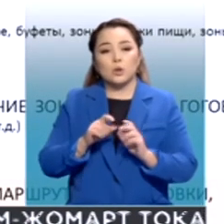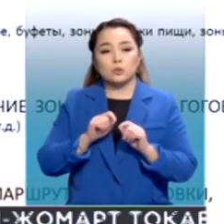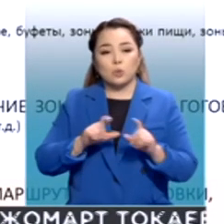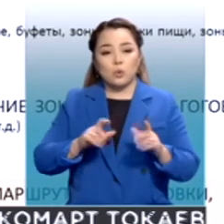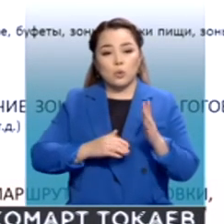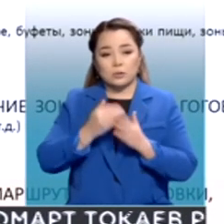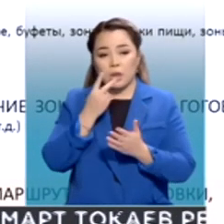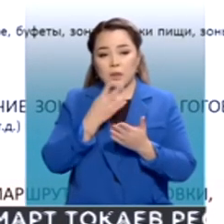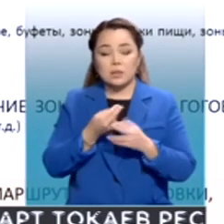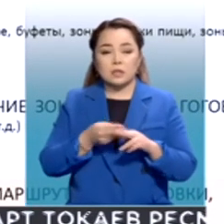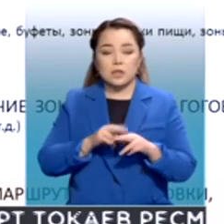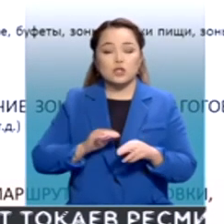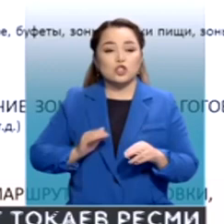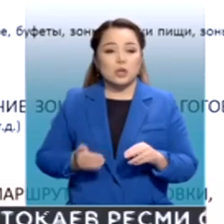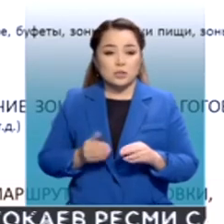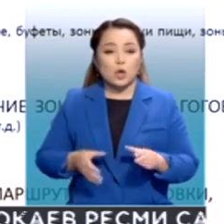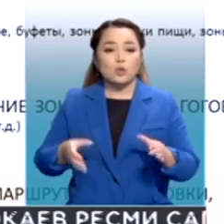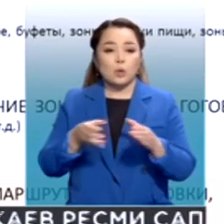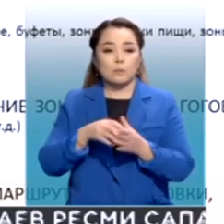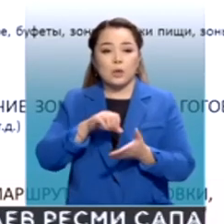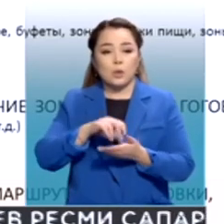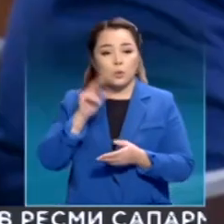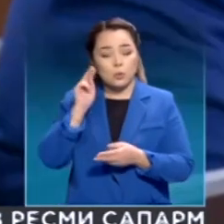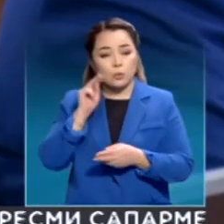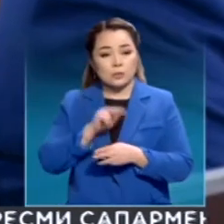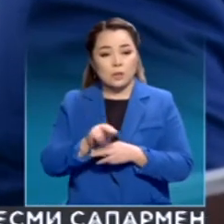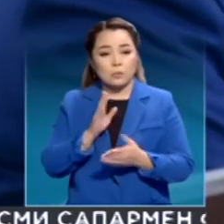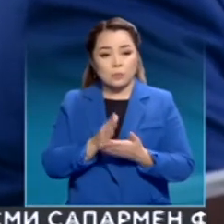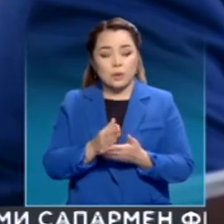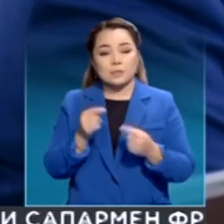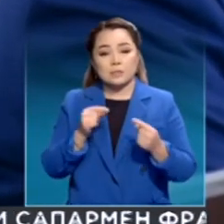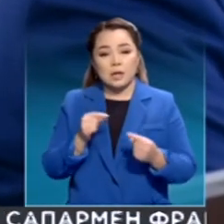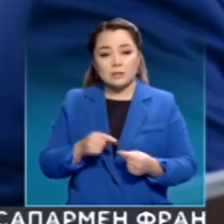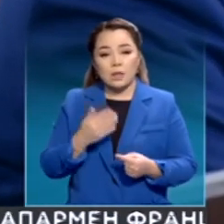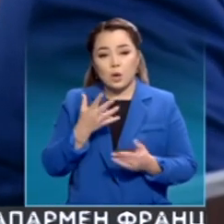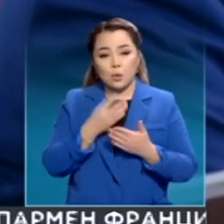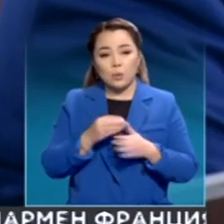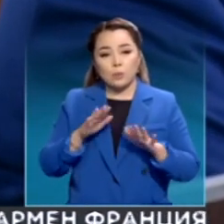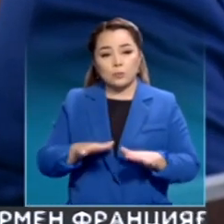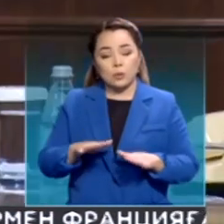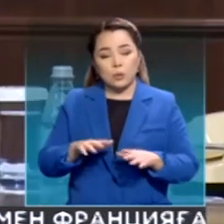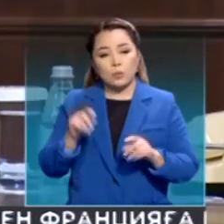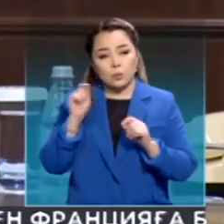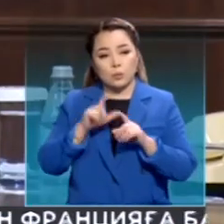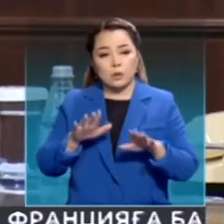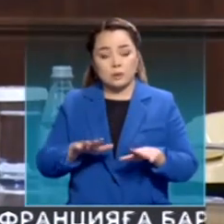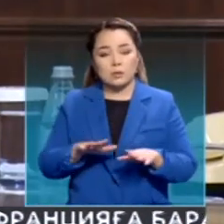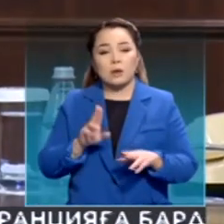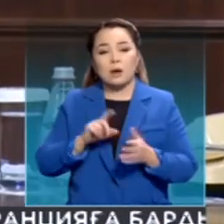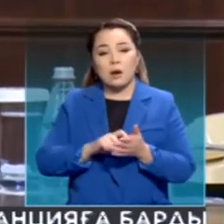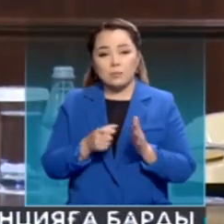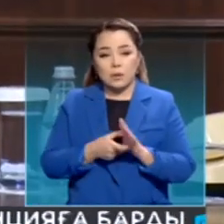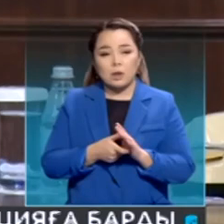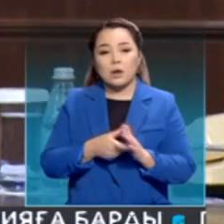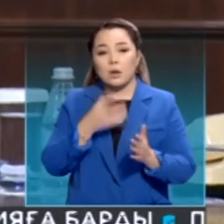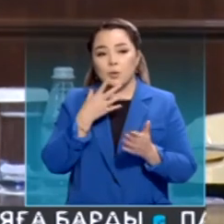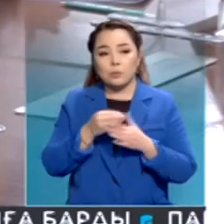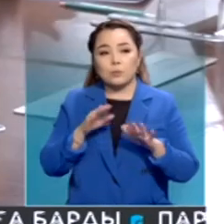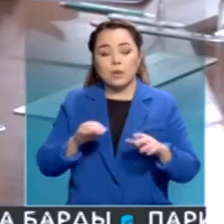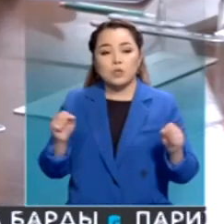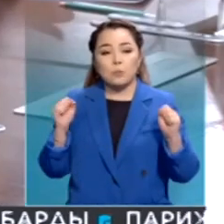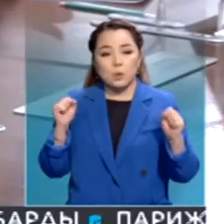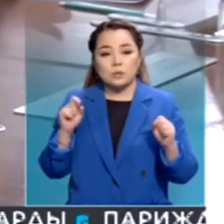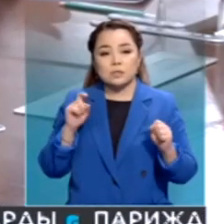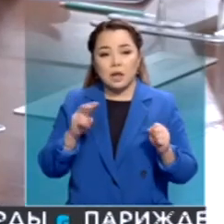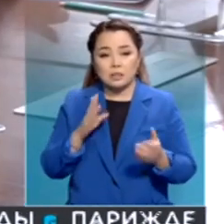мектеп ғимараттарының жекеленген блоктарында оқиды. Сәйкесінше олардың өз оқу кабинеттері, өз әжетханалары, өз